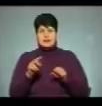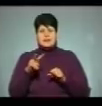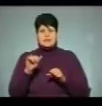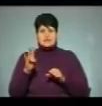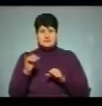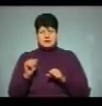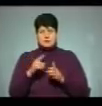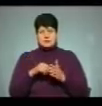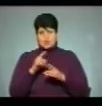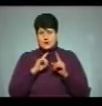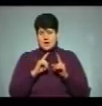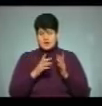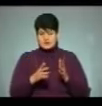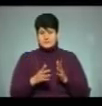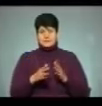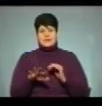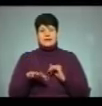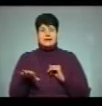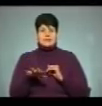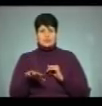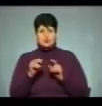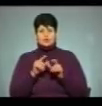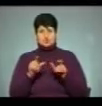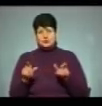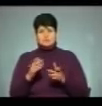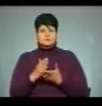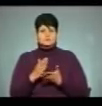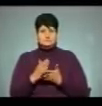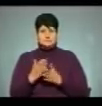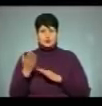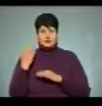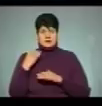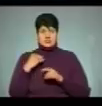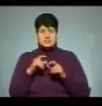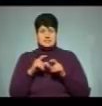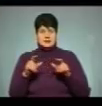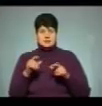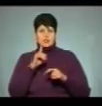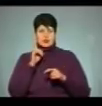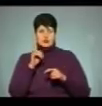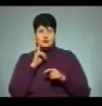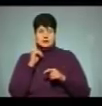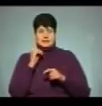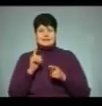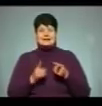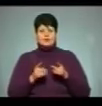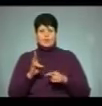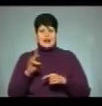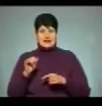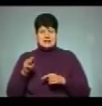ради. Відповідно, на території школи знаходиться колишня станція юних натуралістів. Ось